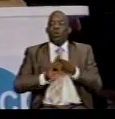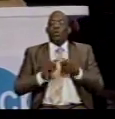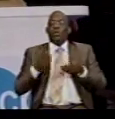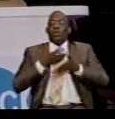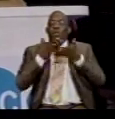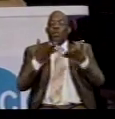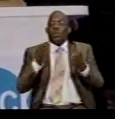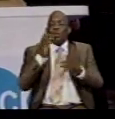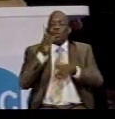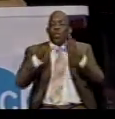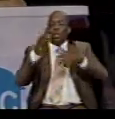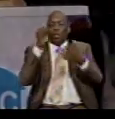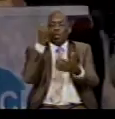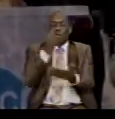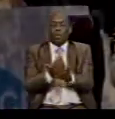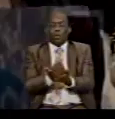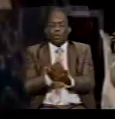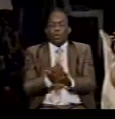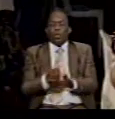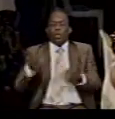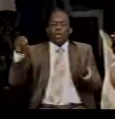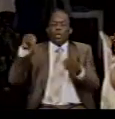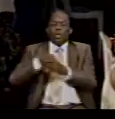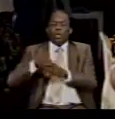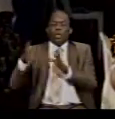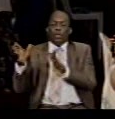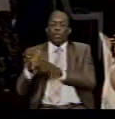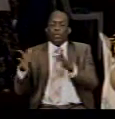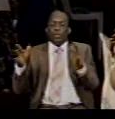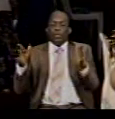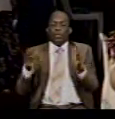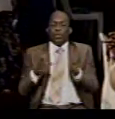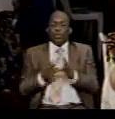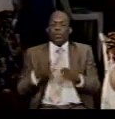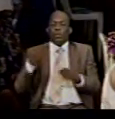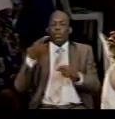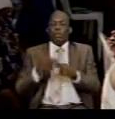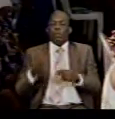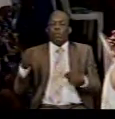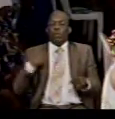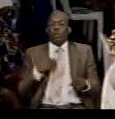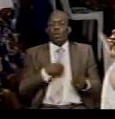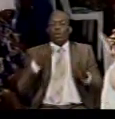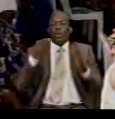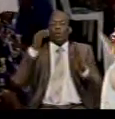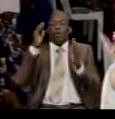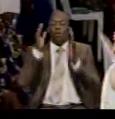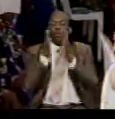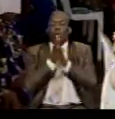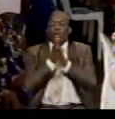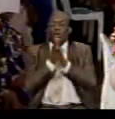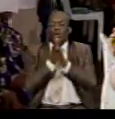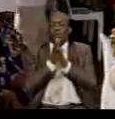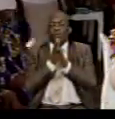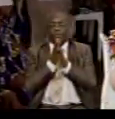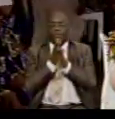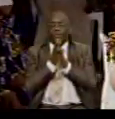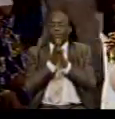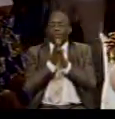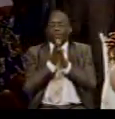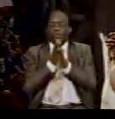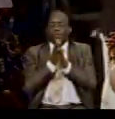amen. In Jesus' name we pray. Au nom de Jésus, nous avons